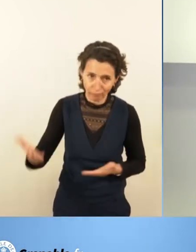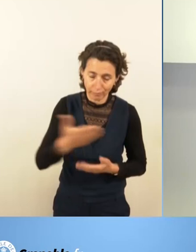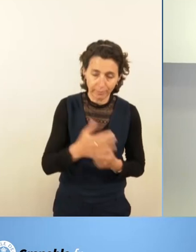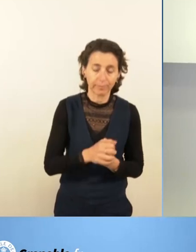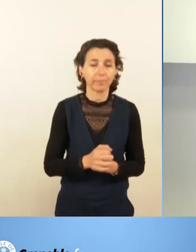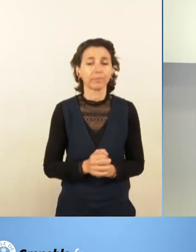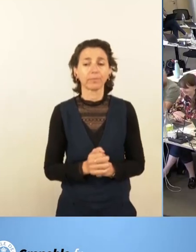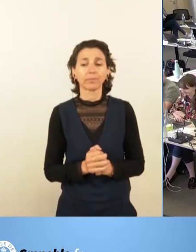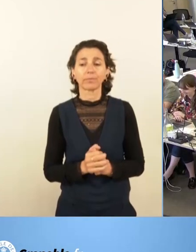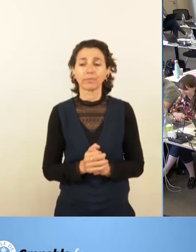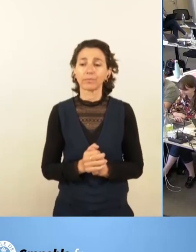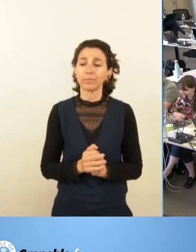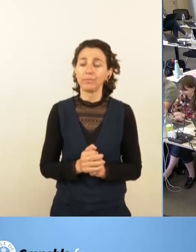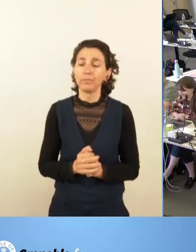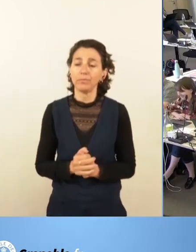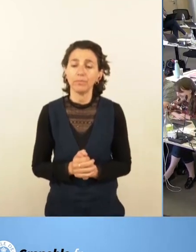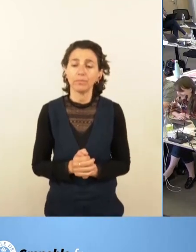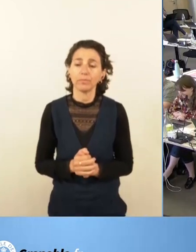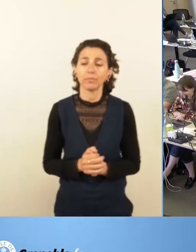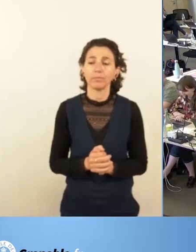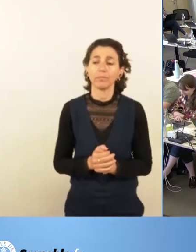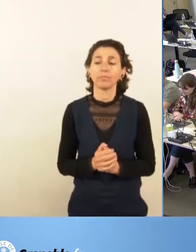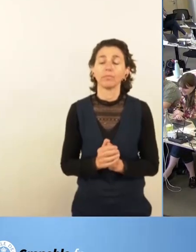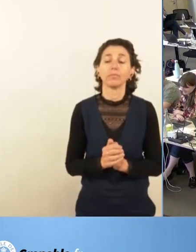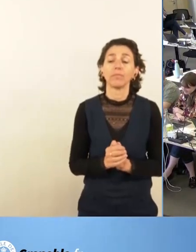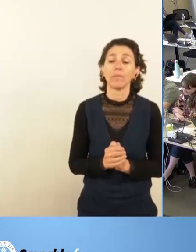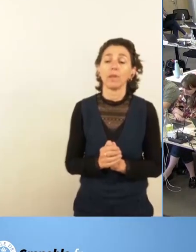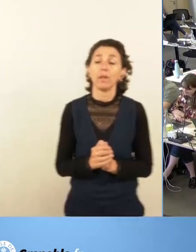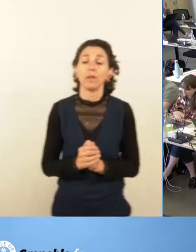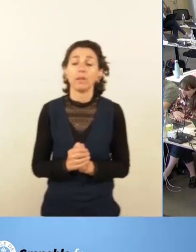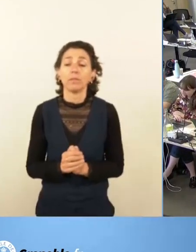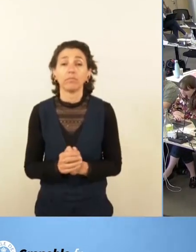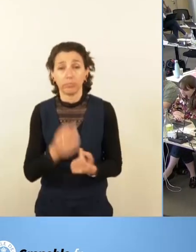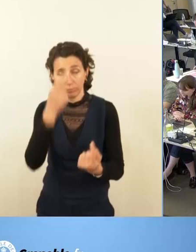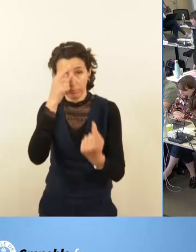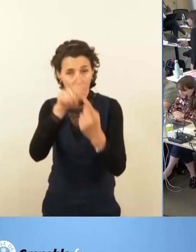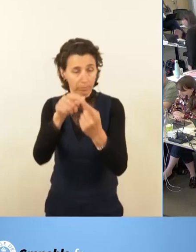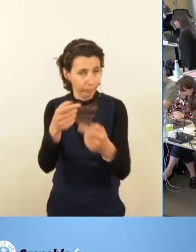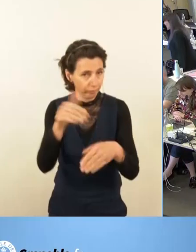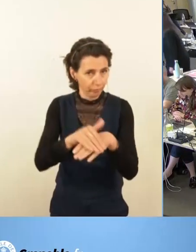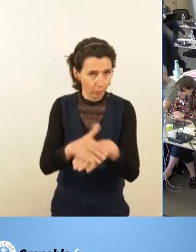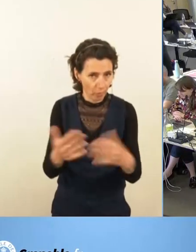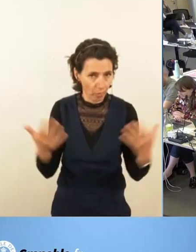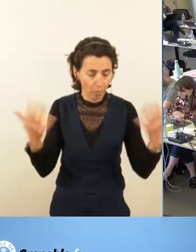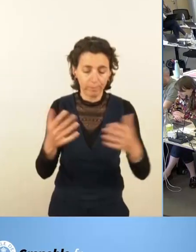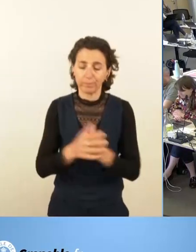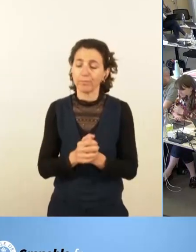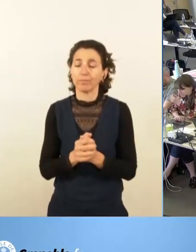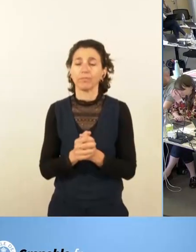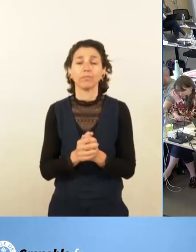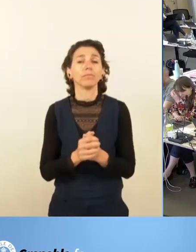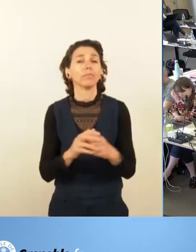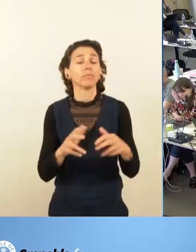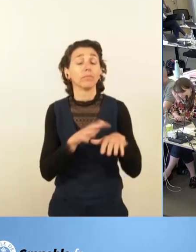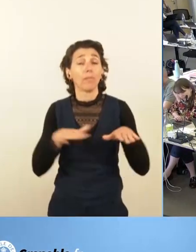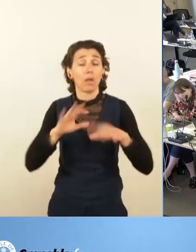il s'agit donc d'adopter une nouvelle tarification du périscolaire qui soit plus juste et qui